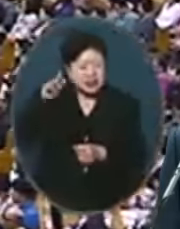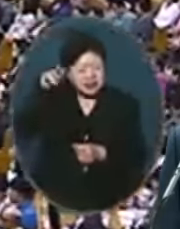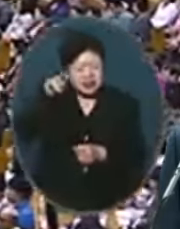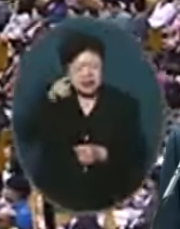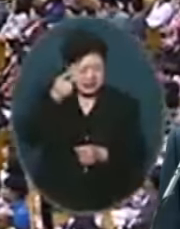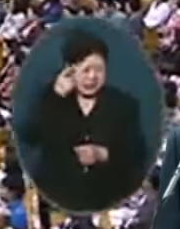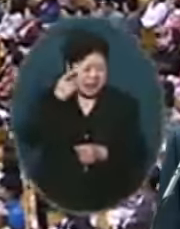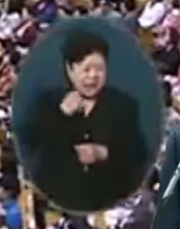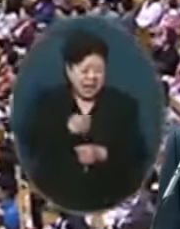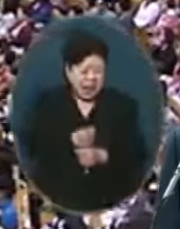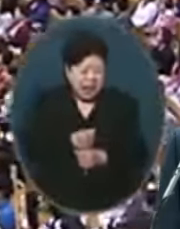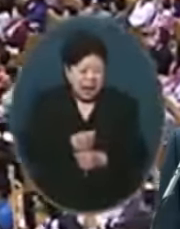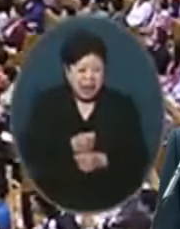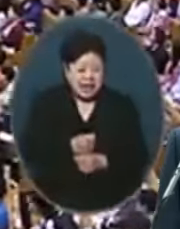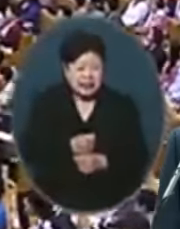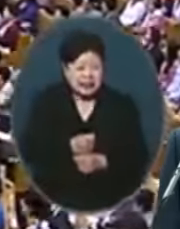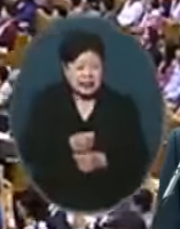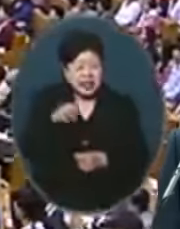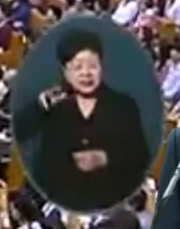생각으로